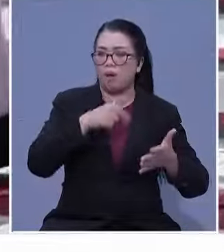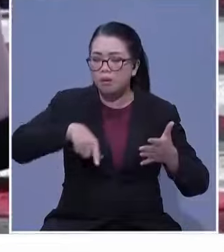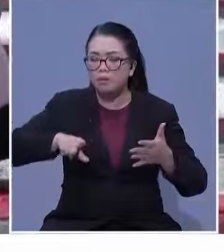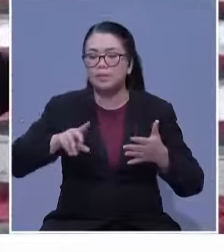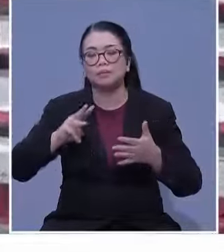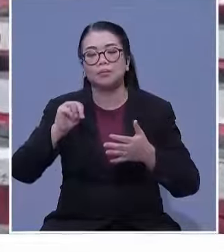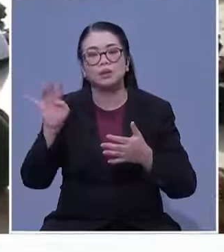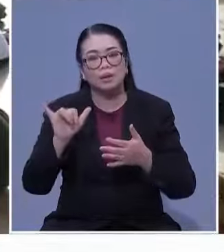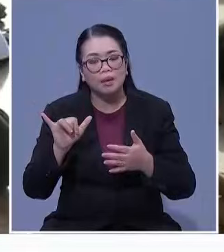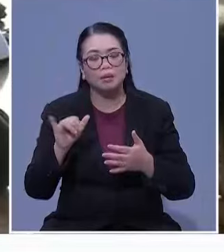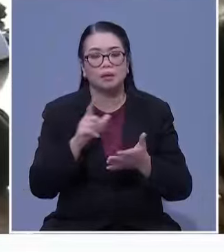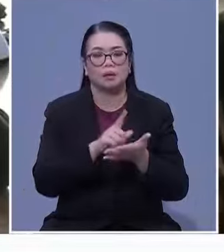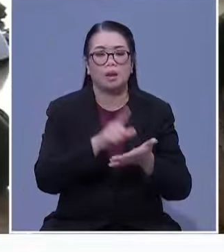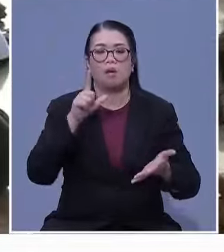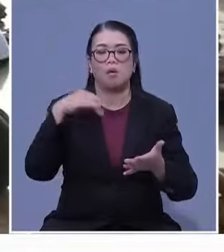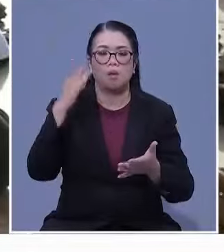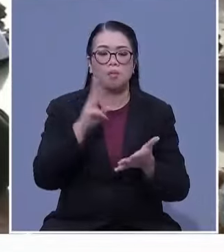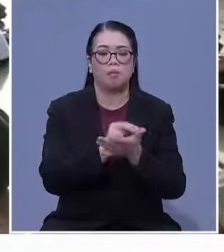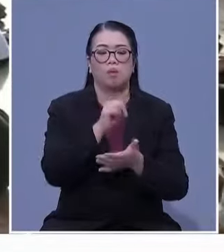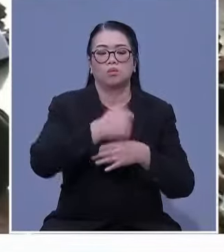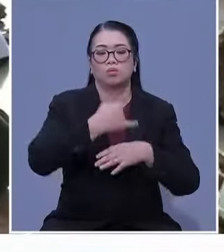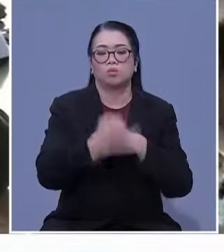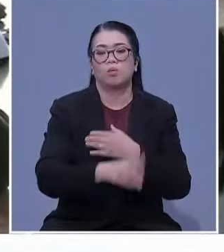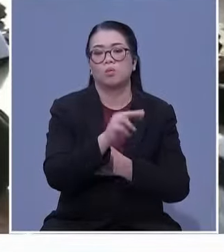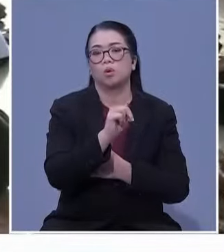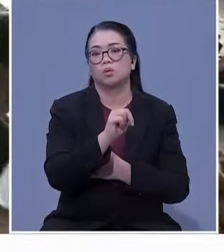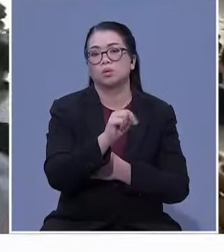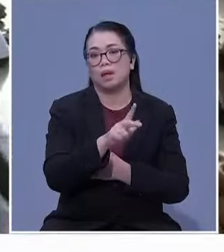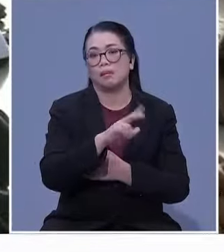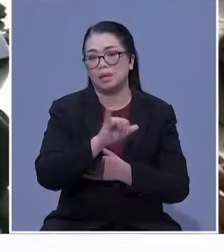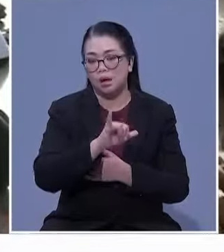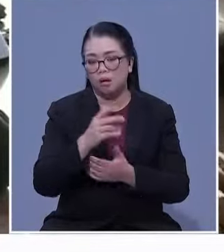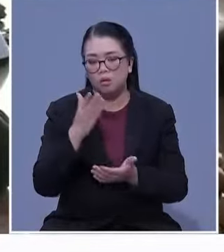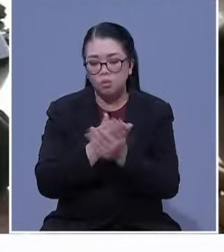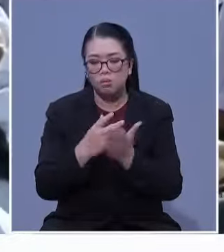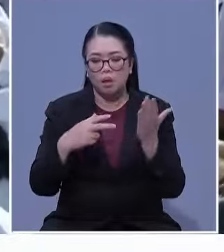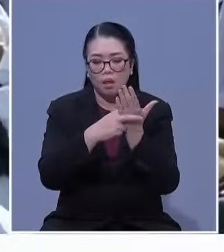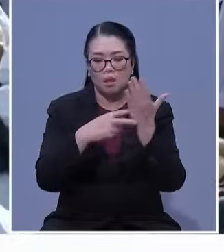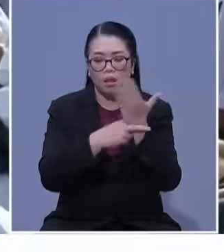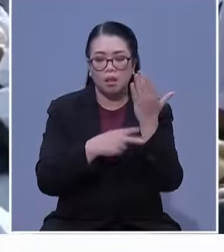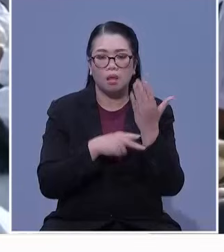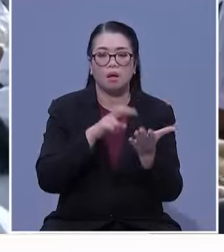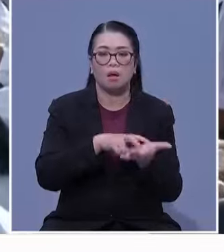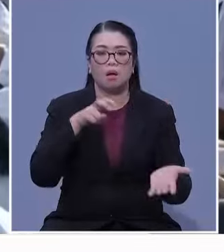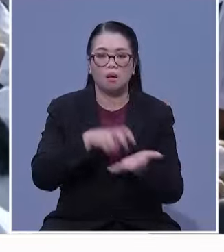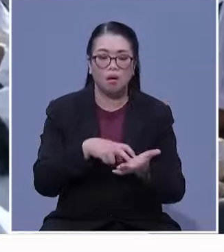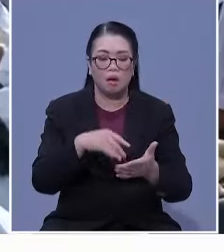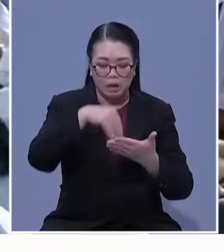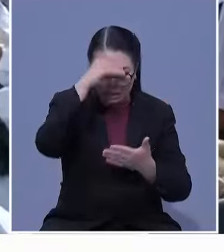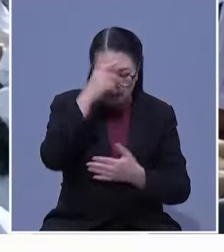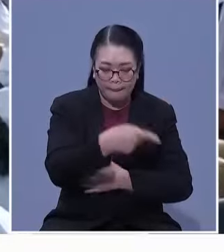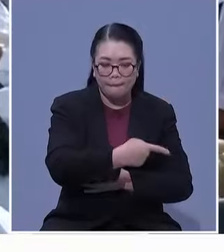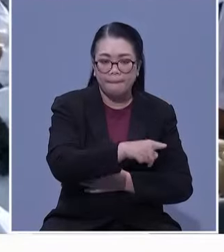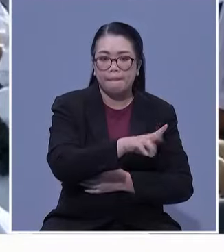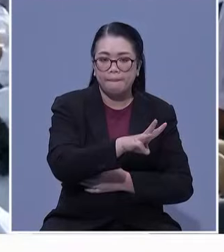ว่าจำนวนเด็กที่ออกกลางครันในช่วงรอยต่ออื่นเพิ่มมากขึ้นนะฮะจากระดับประถมศึกษา